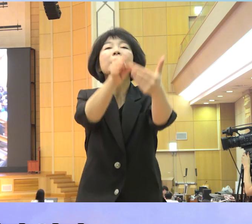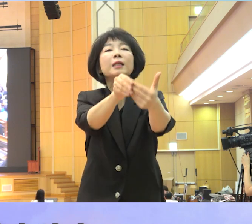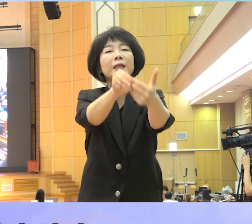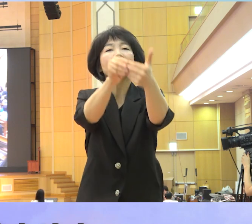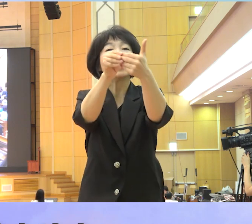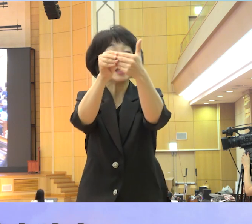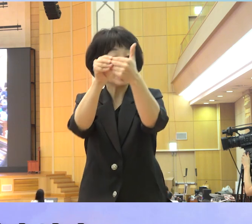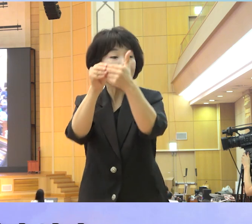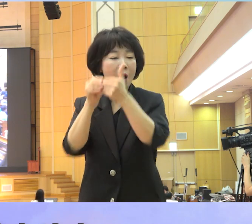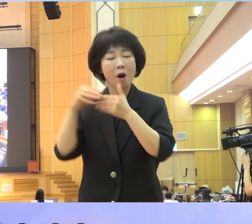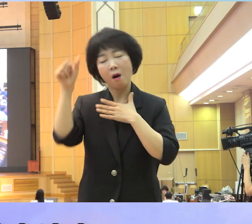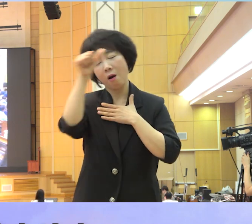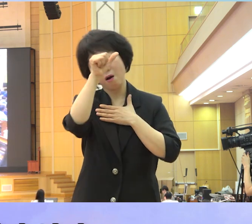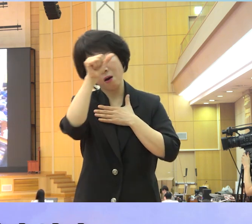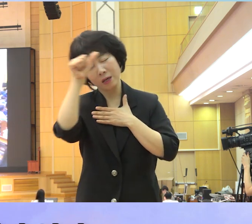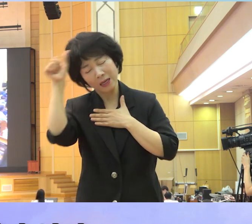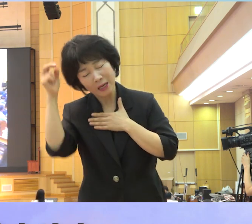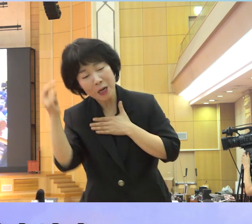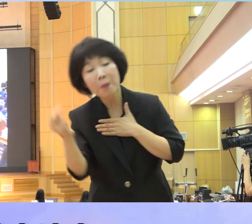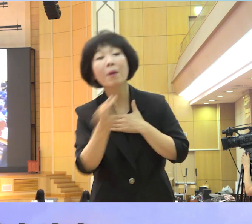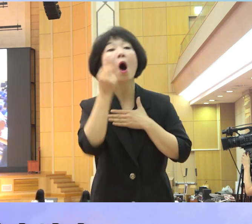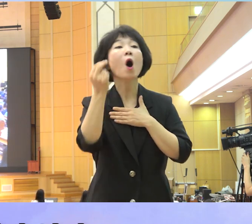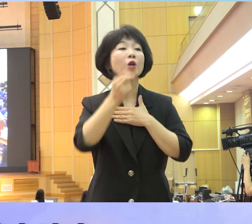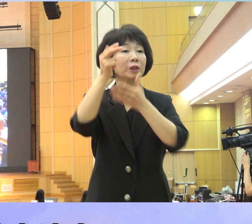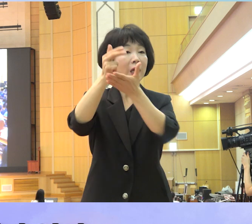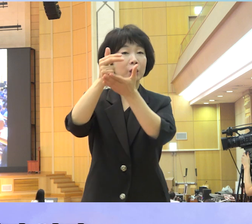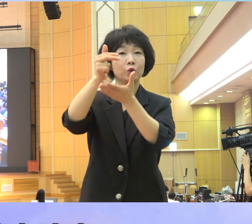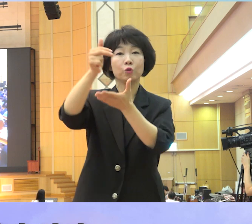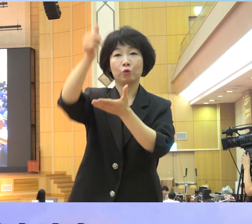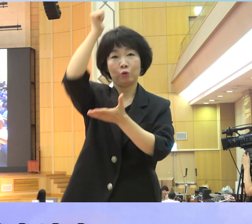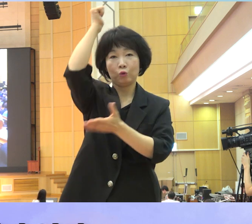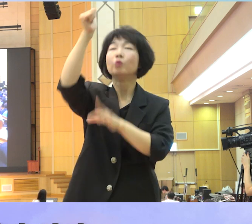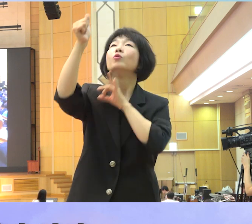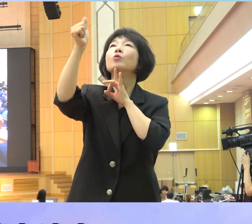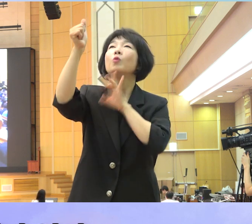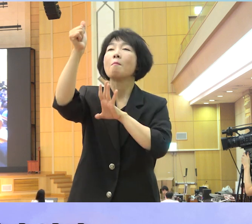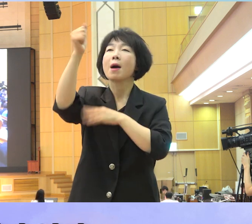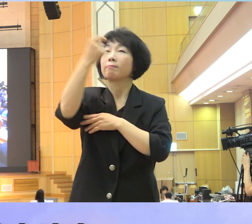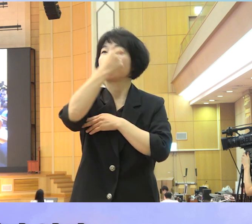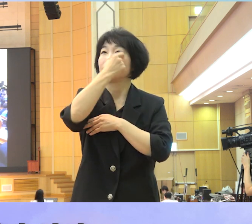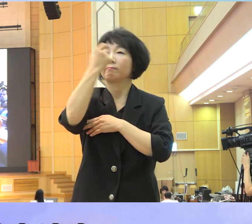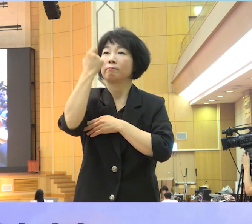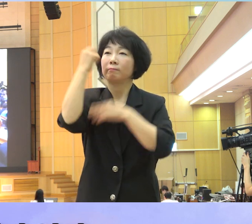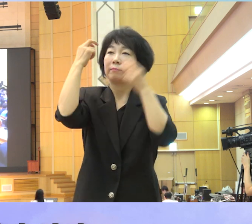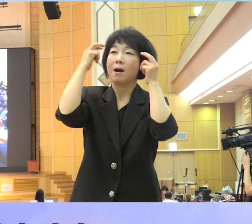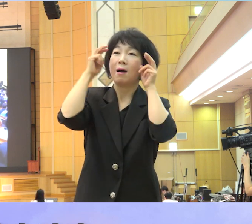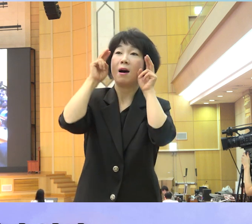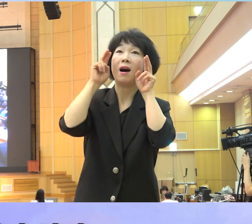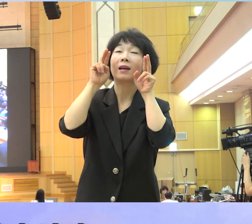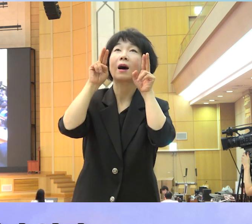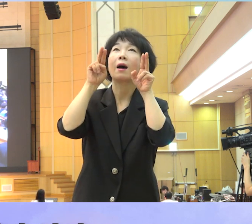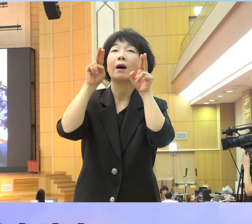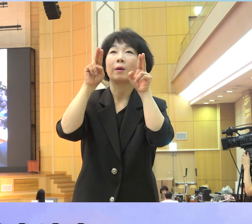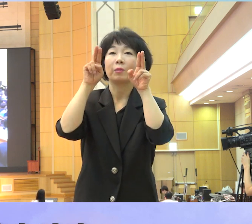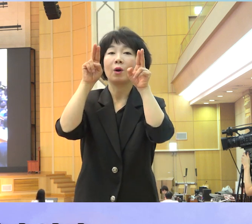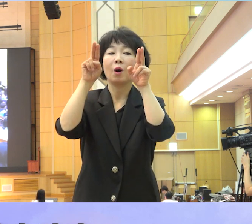하나님께 이끌리어 일평생 주만